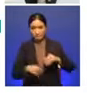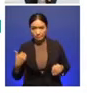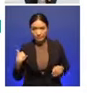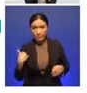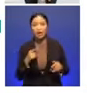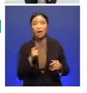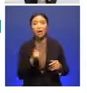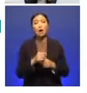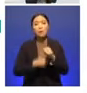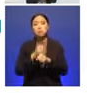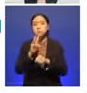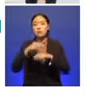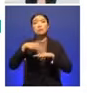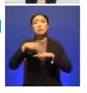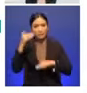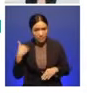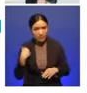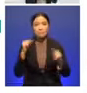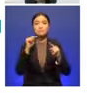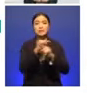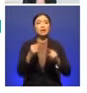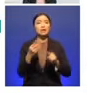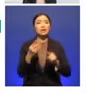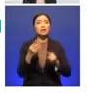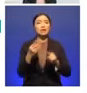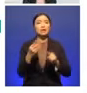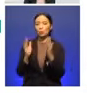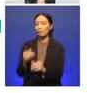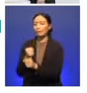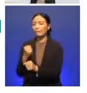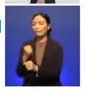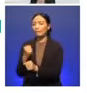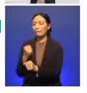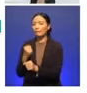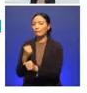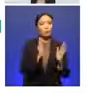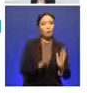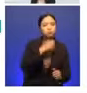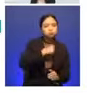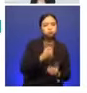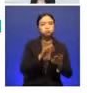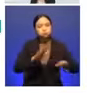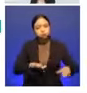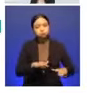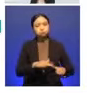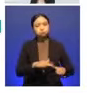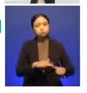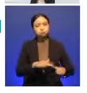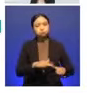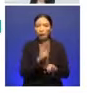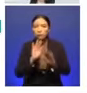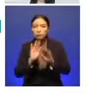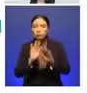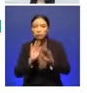ปีขึ้นไปเนี่ยคิดเป็นกี่เปอร์เซ็นต์เทียบกับคนที่หารายได้เราจะเห็นได้เลยว่าฝั่งที่ครัวเรือนที่จนที่สุดเนี่ยครับ